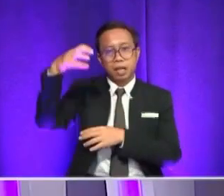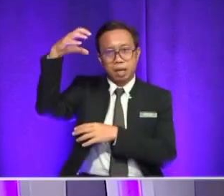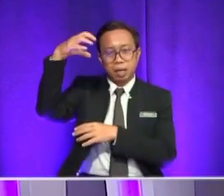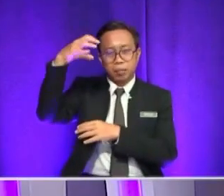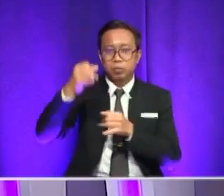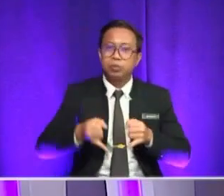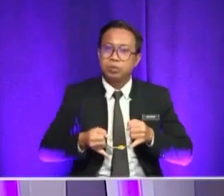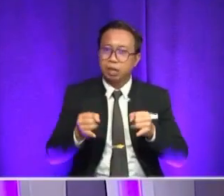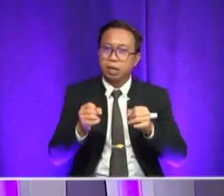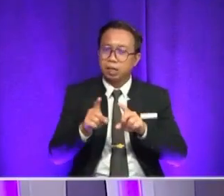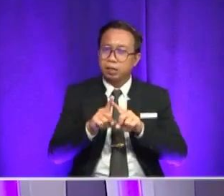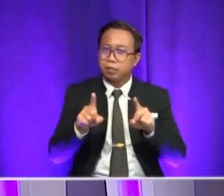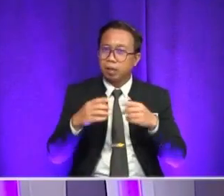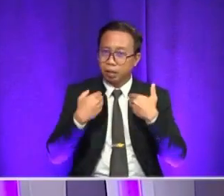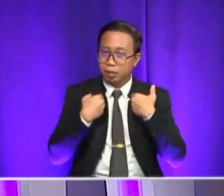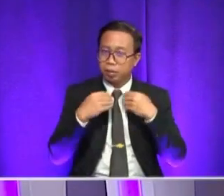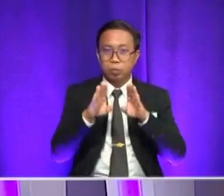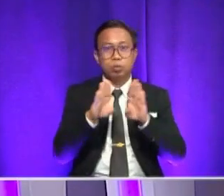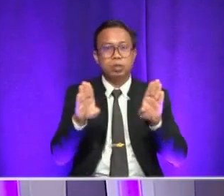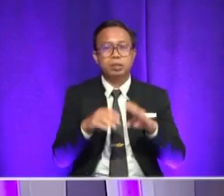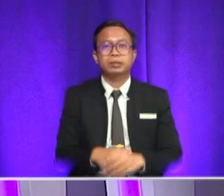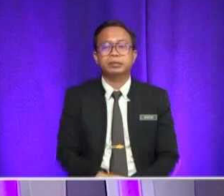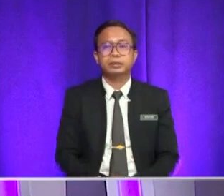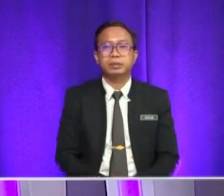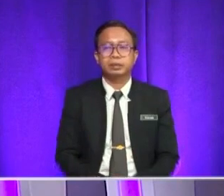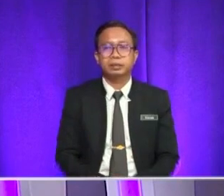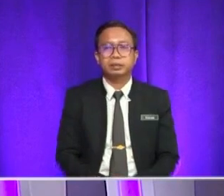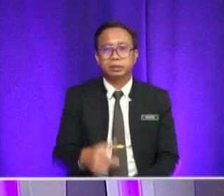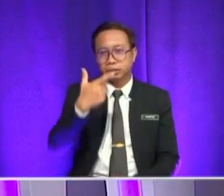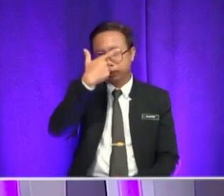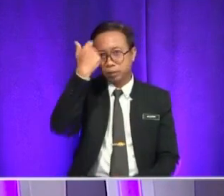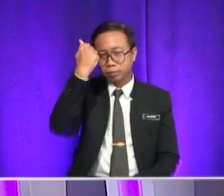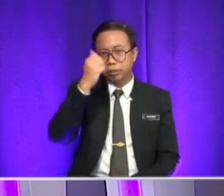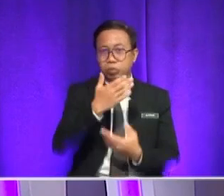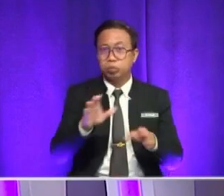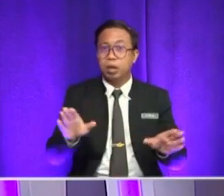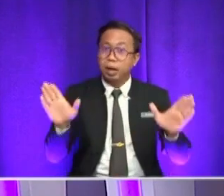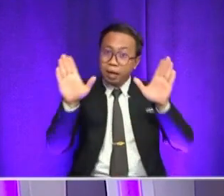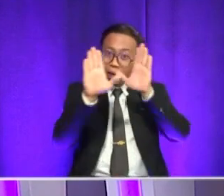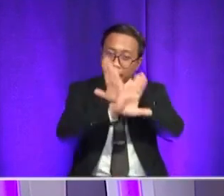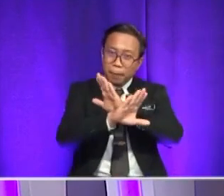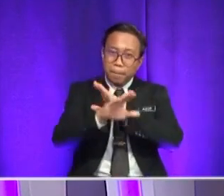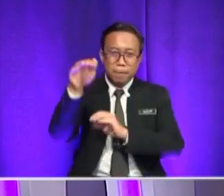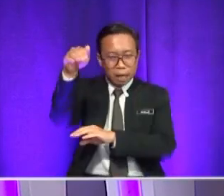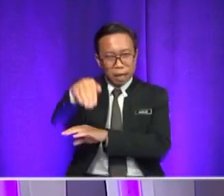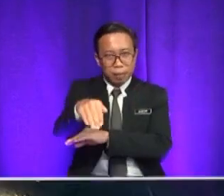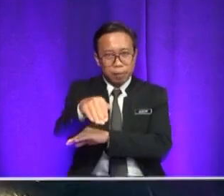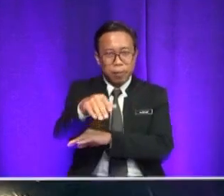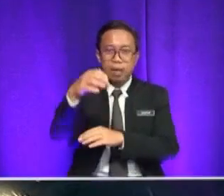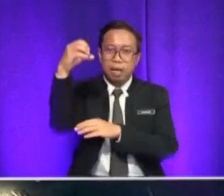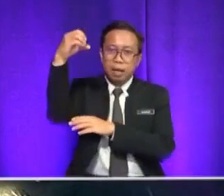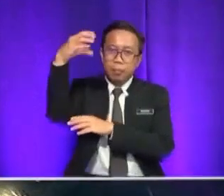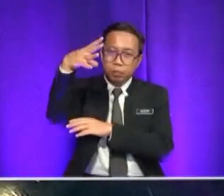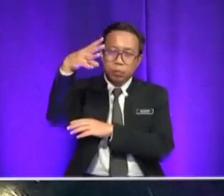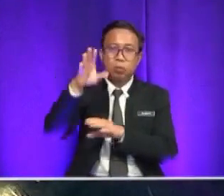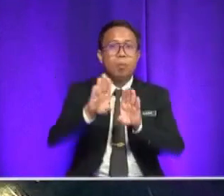dia terbuka tiba-tiba. Macam mana boleh terbuka? Sebab dia tengok cahaya, dah gelap malam dia buka lampu. Betul. Okay, sebab betul sensor